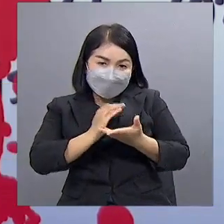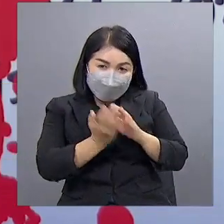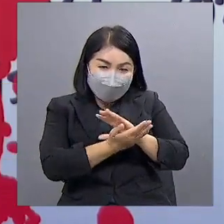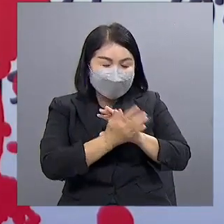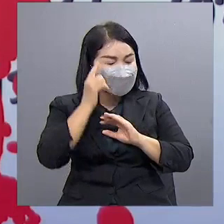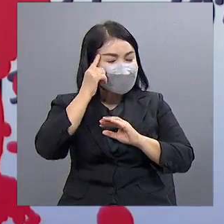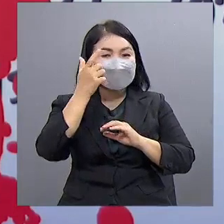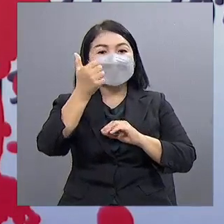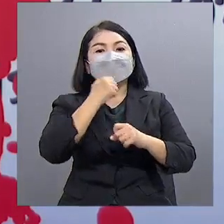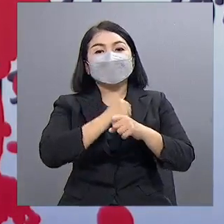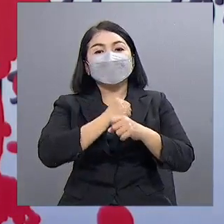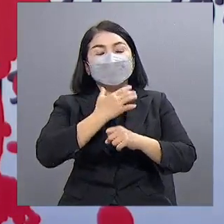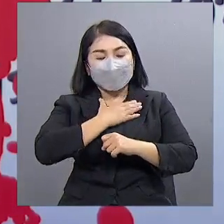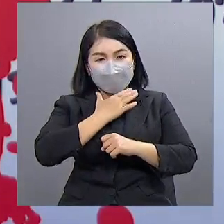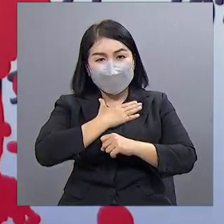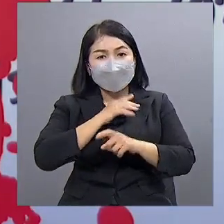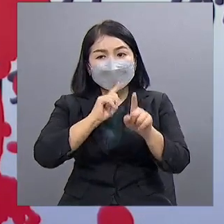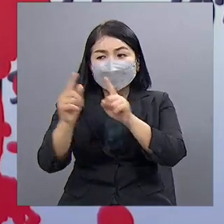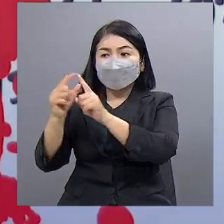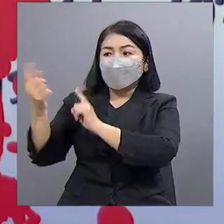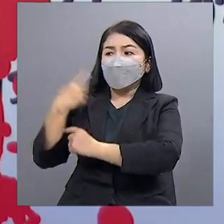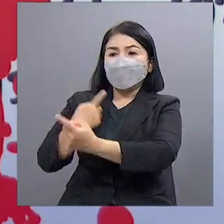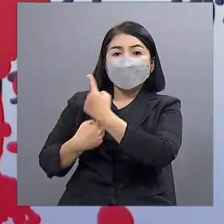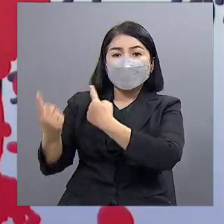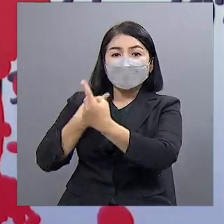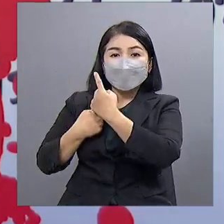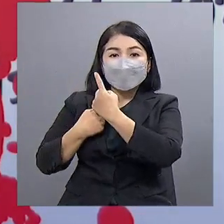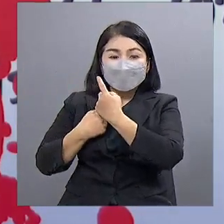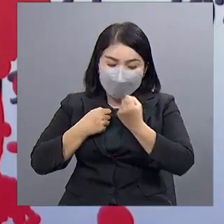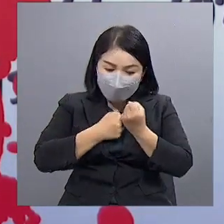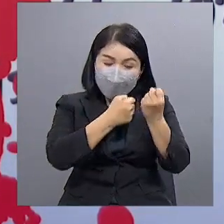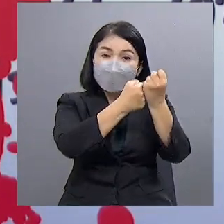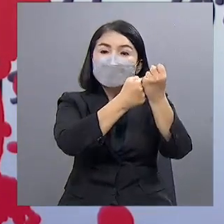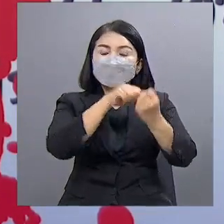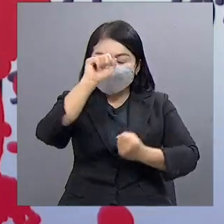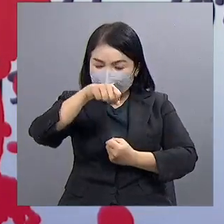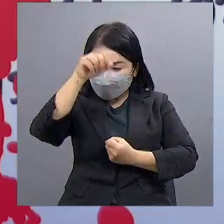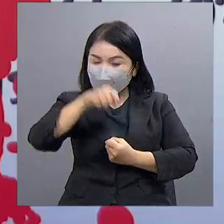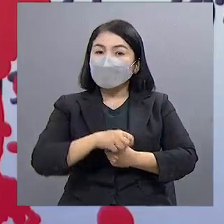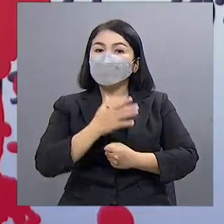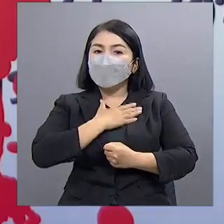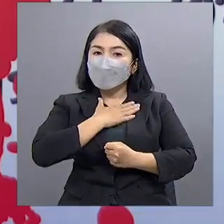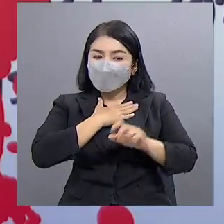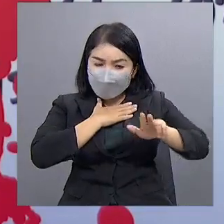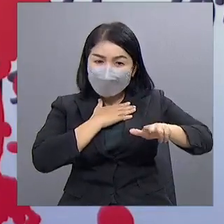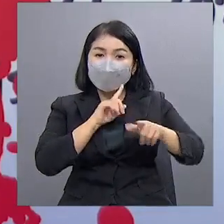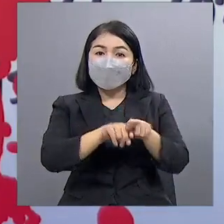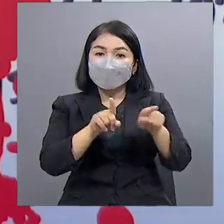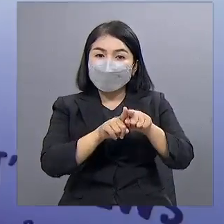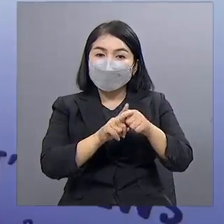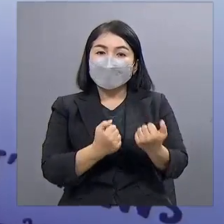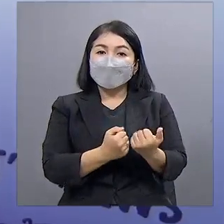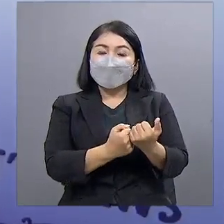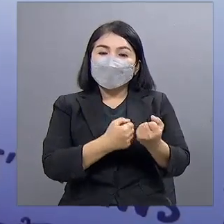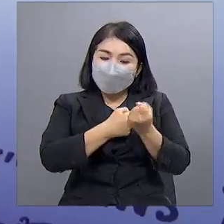ำดูถูกเหล่านี้มันเป็นแรงผลักดัน มันมีส่วนฮะมีส่วนมากเลยเราต้องทำให้ดีได้ดีกว่าคนที่หน้าตาดีกว่าเรา